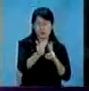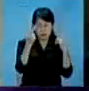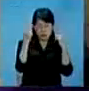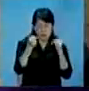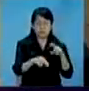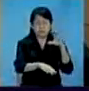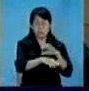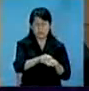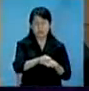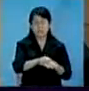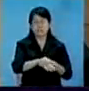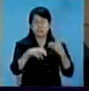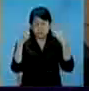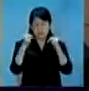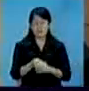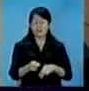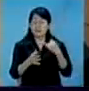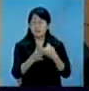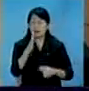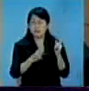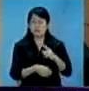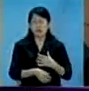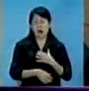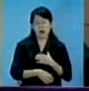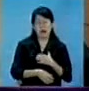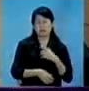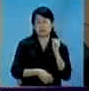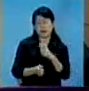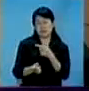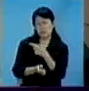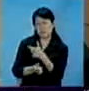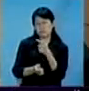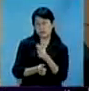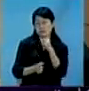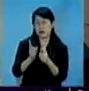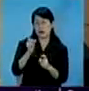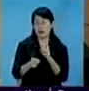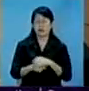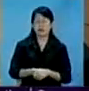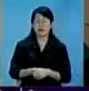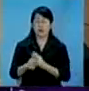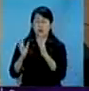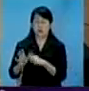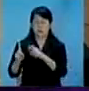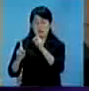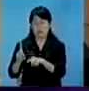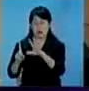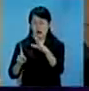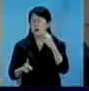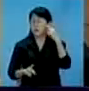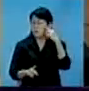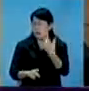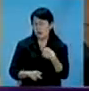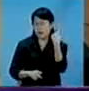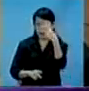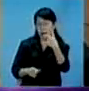ยายามฆ่าประจักษ์พยานพวกนั้นจะอธิบายได้อย่างชัดเจนว่าใครเป็นคนยิงเขาใครท